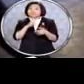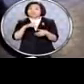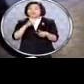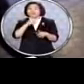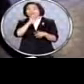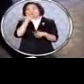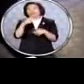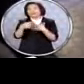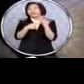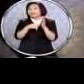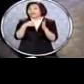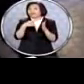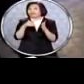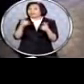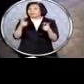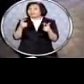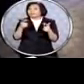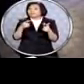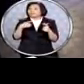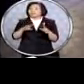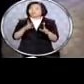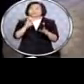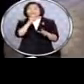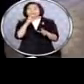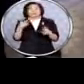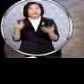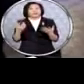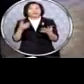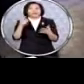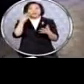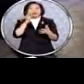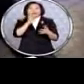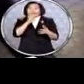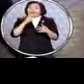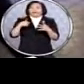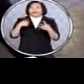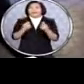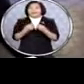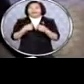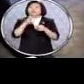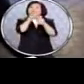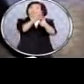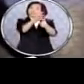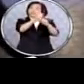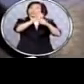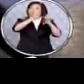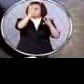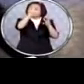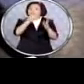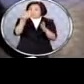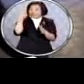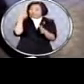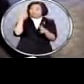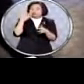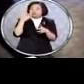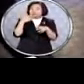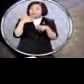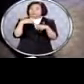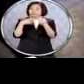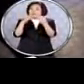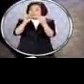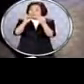不一，或者是说是一个反复。如果是反复，我倒要问一下马总统，你在90年代你是反